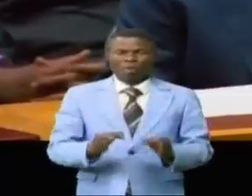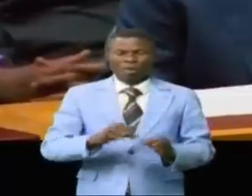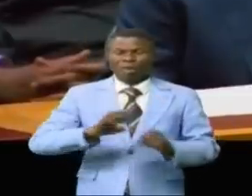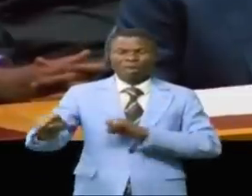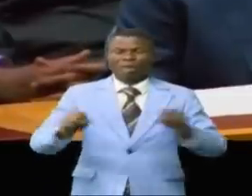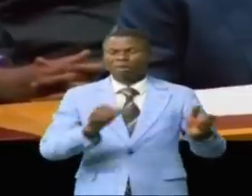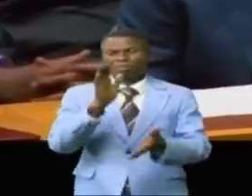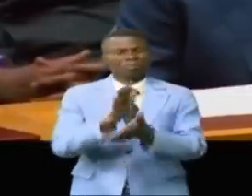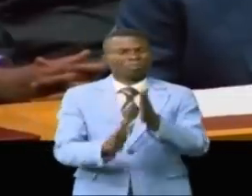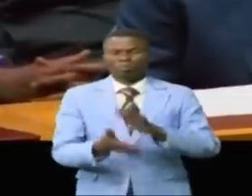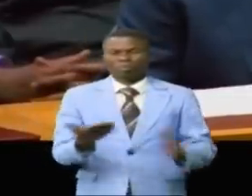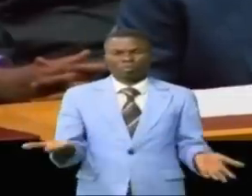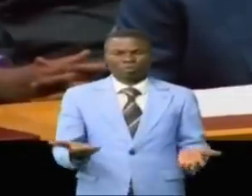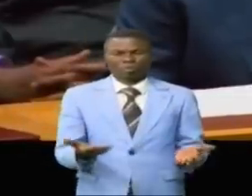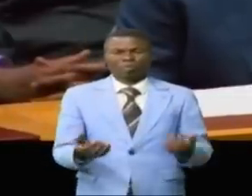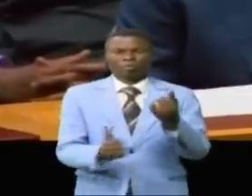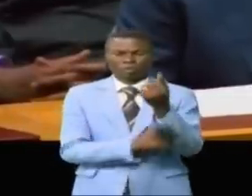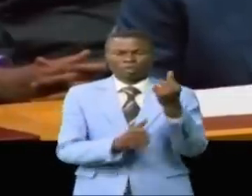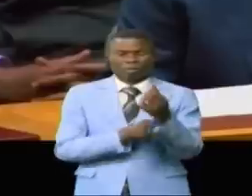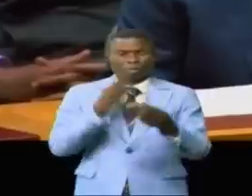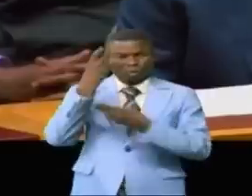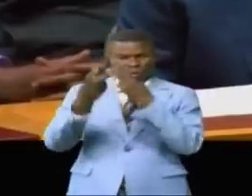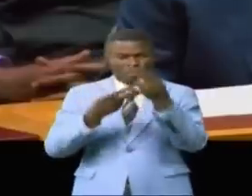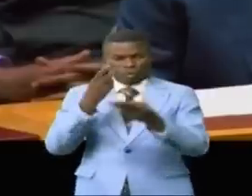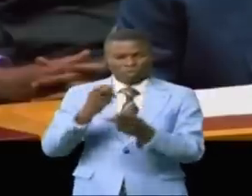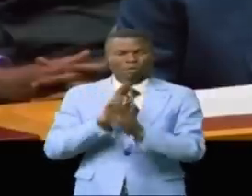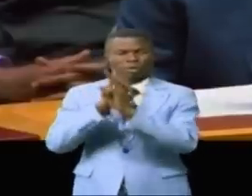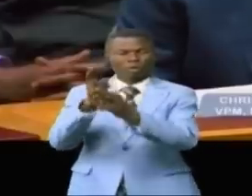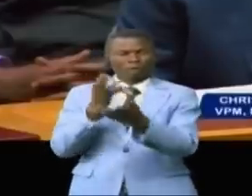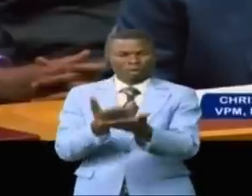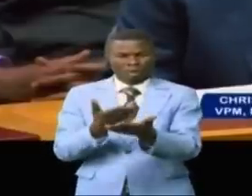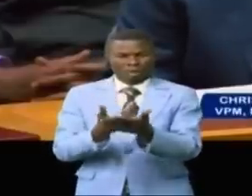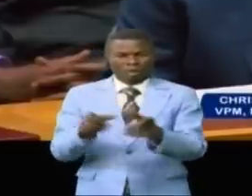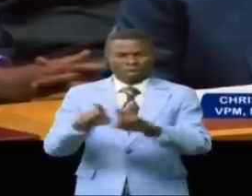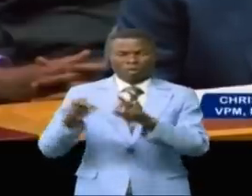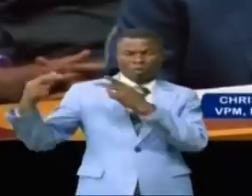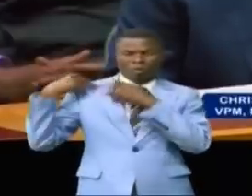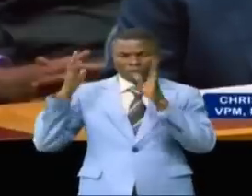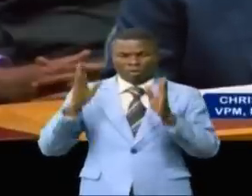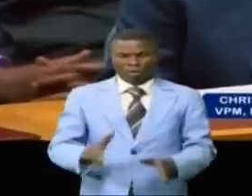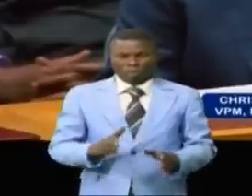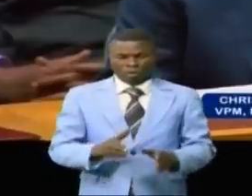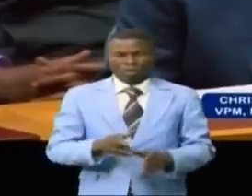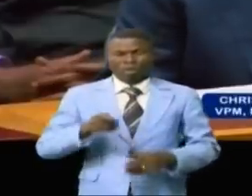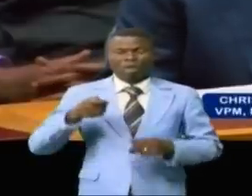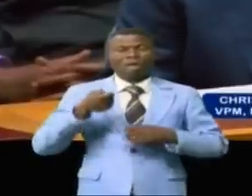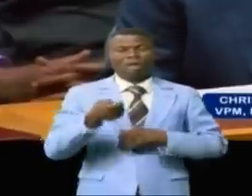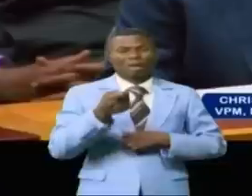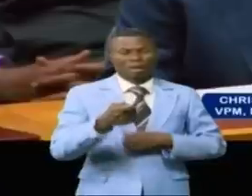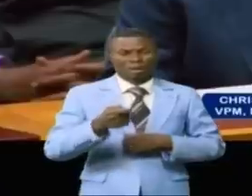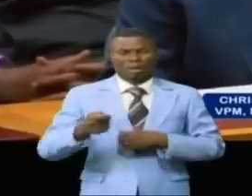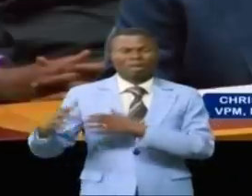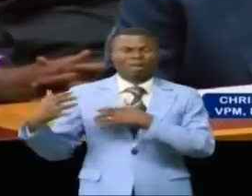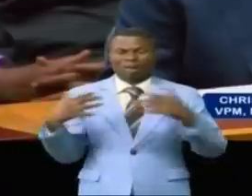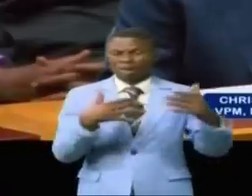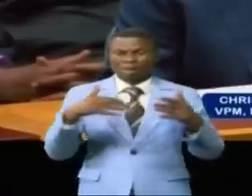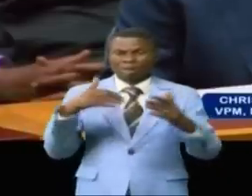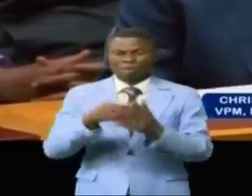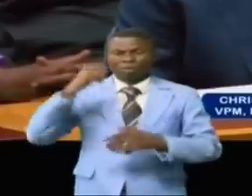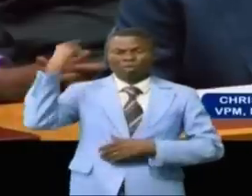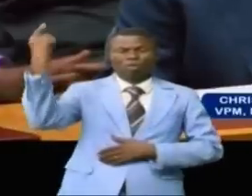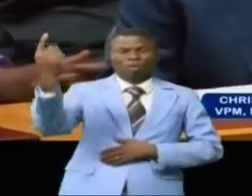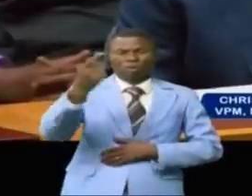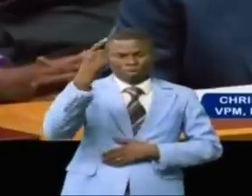examinés. Que des personnes citées dans ces rapports comme responsables et récidivistes des crimes graves contre